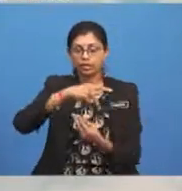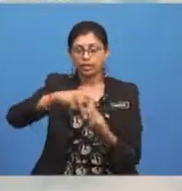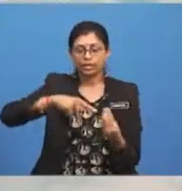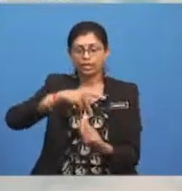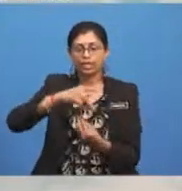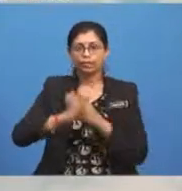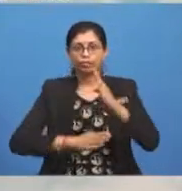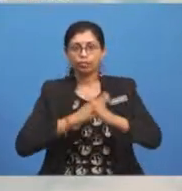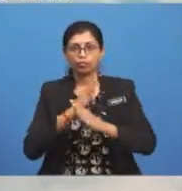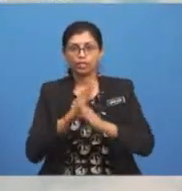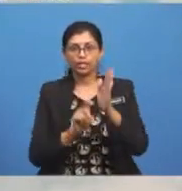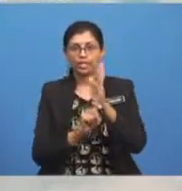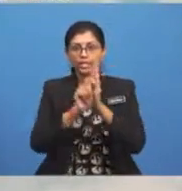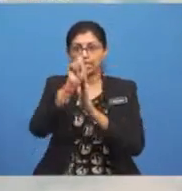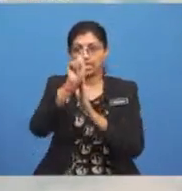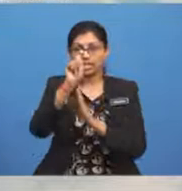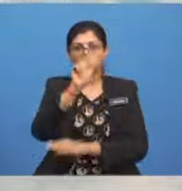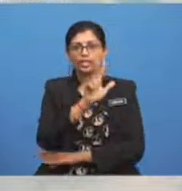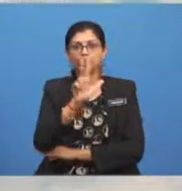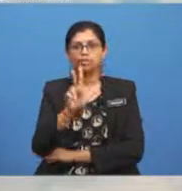pada ketinggian